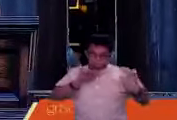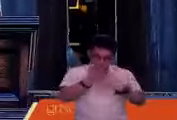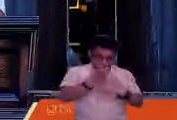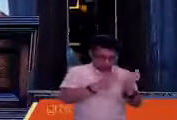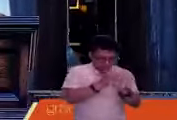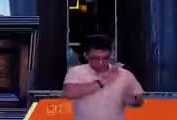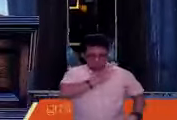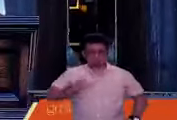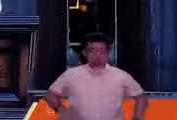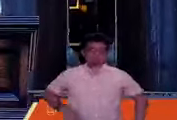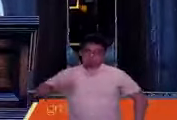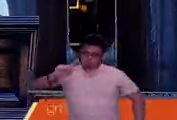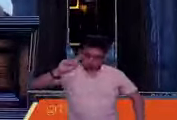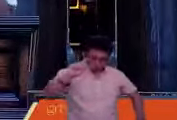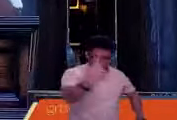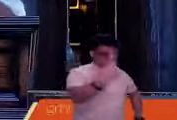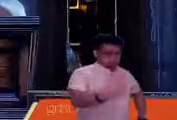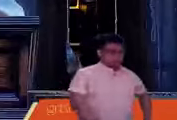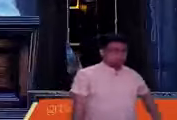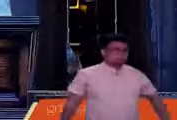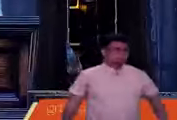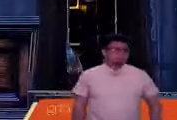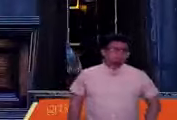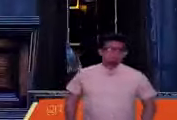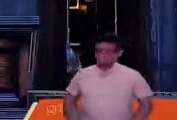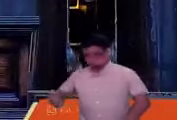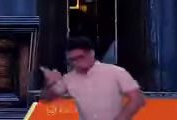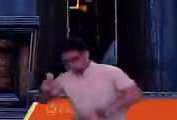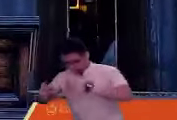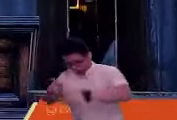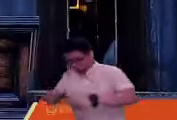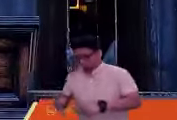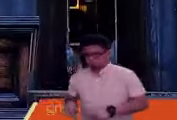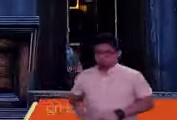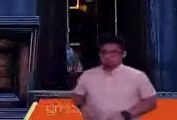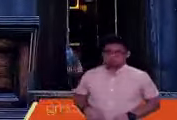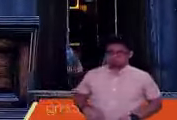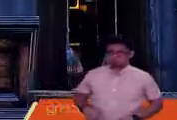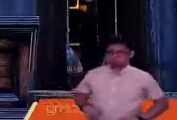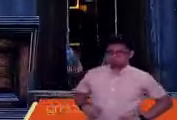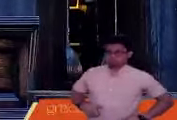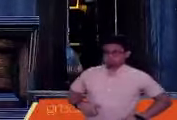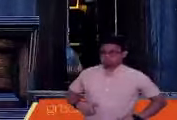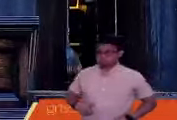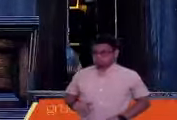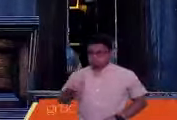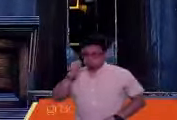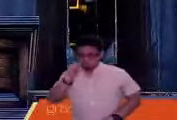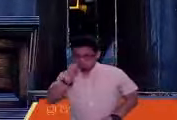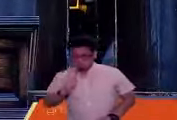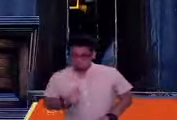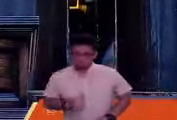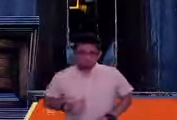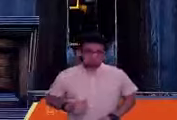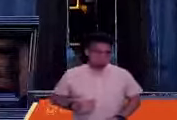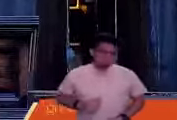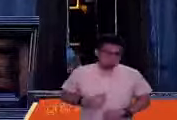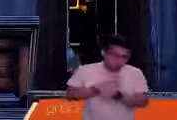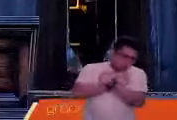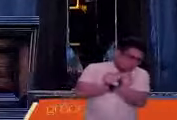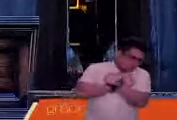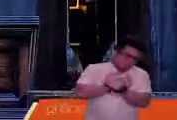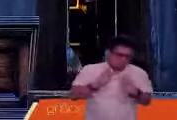me. Ang ubang mga tao, labi na ning mga babae, mituo sila nga, love is the most important. Bahala